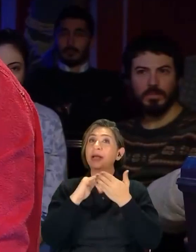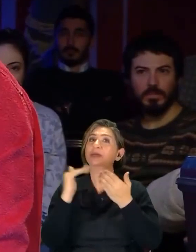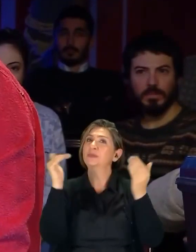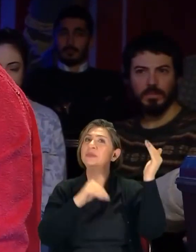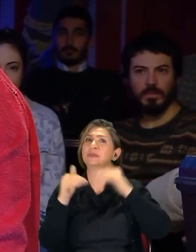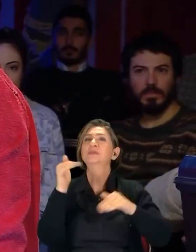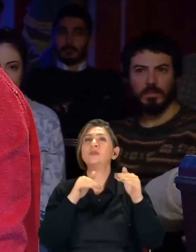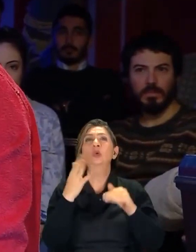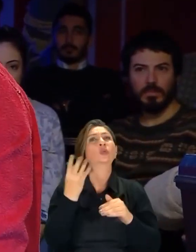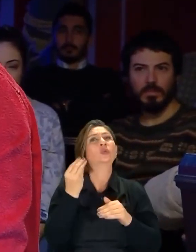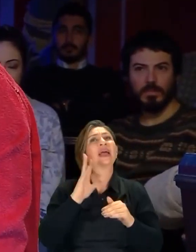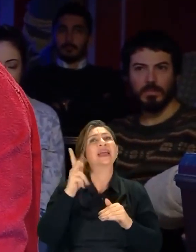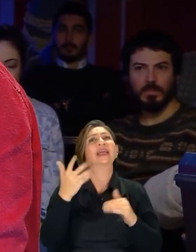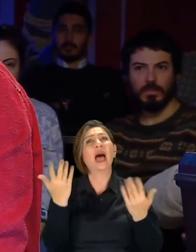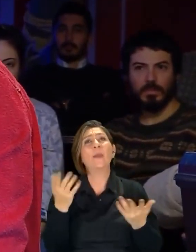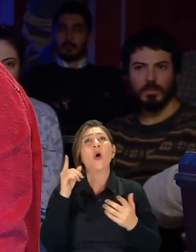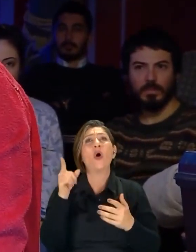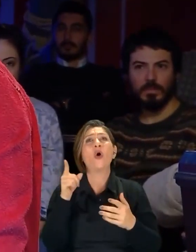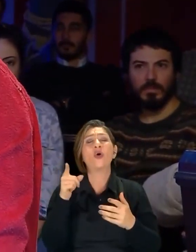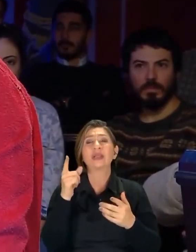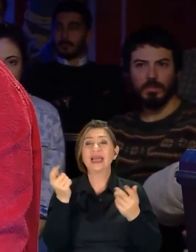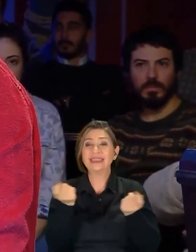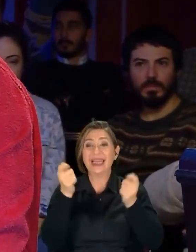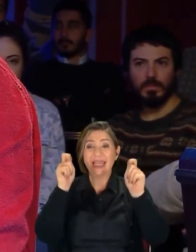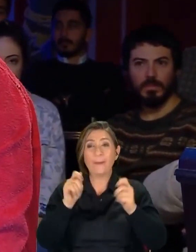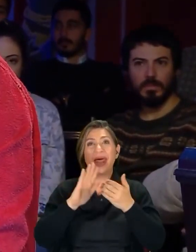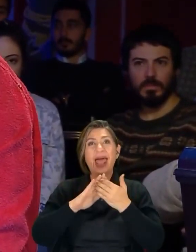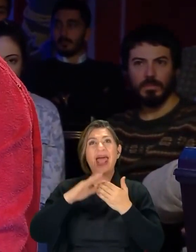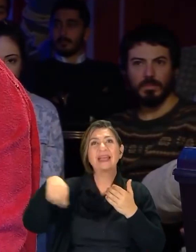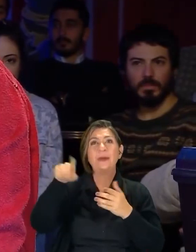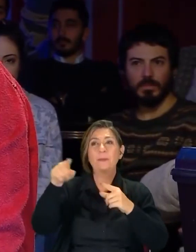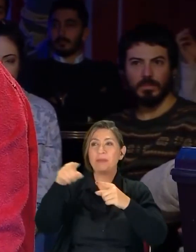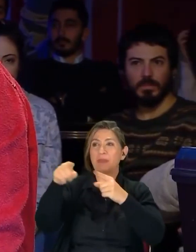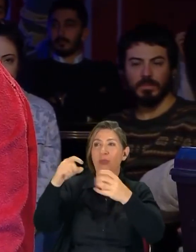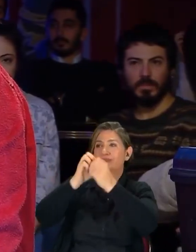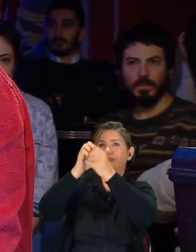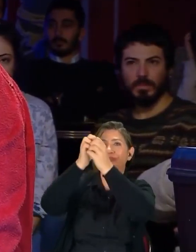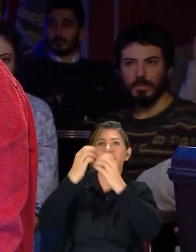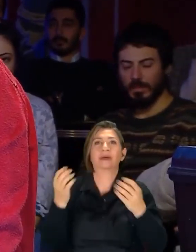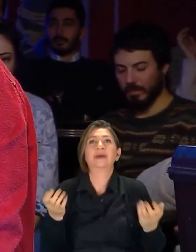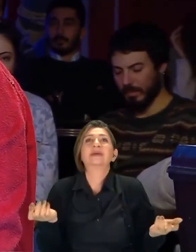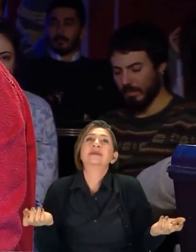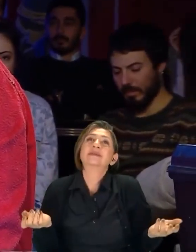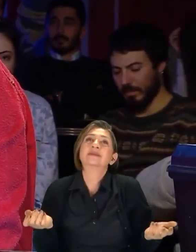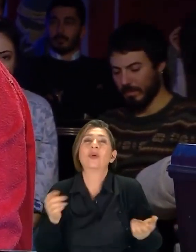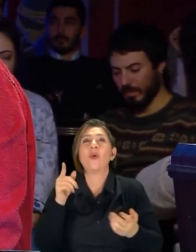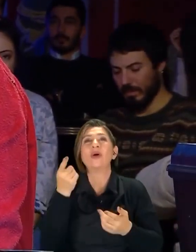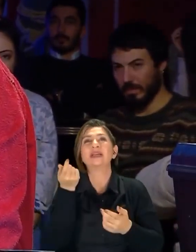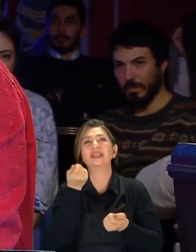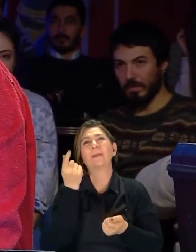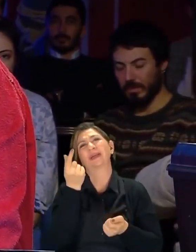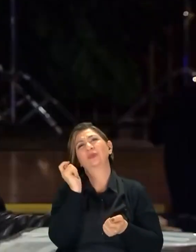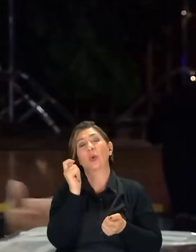çıktı çok güzel geçti ama orada o işleri döndüren Arkadaşlar biraz Birbirlerine girdiler Sonradan yani o işler biraz